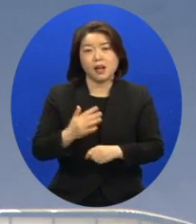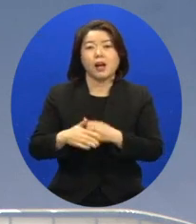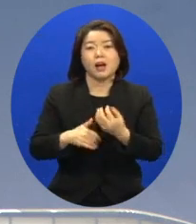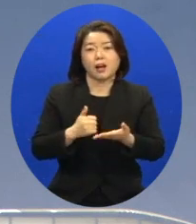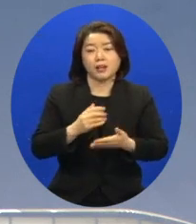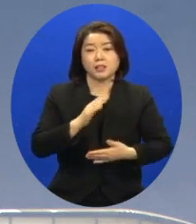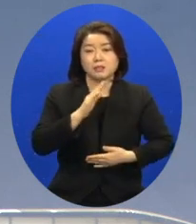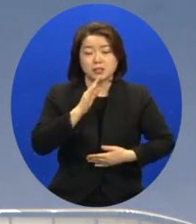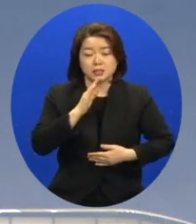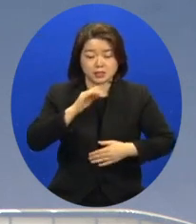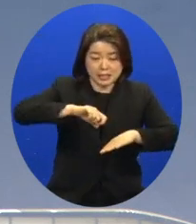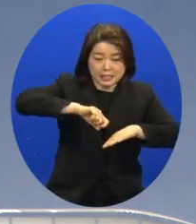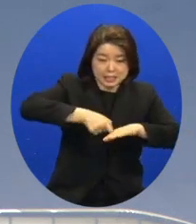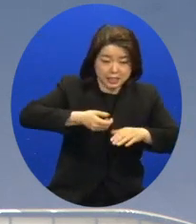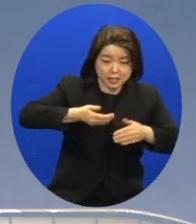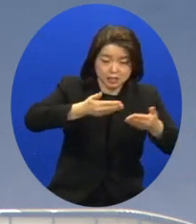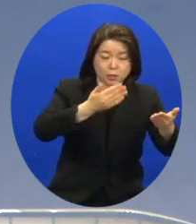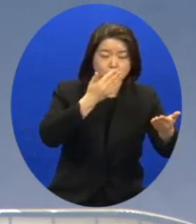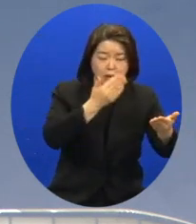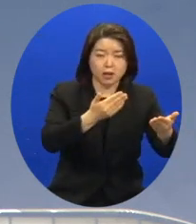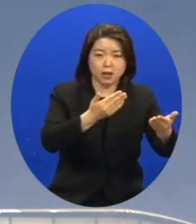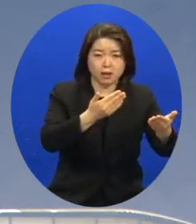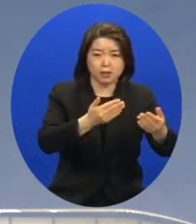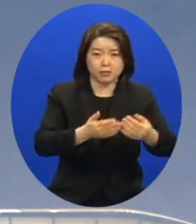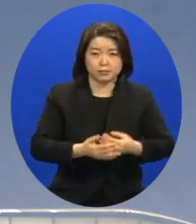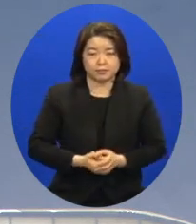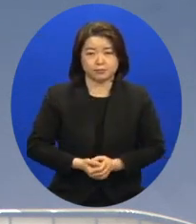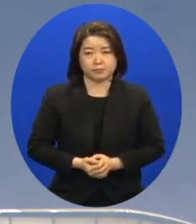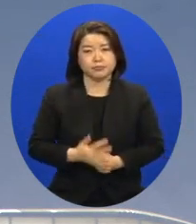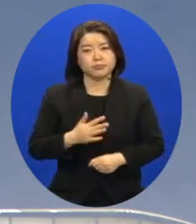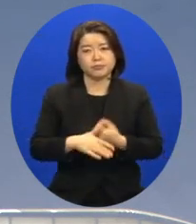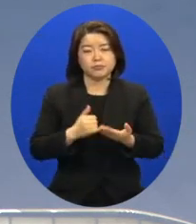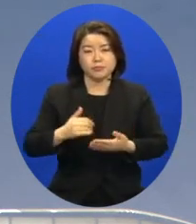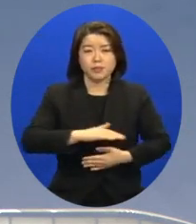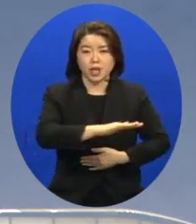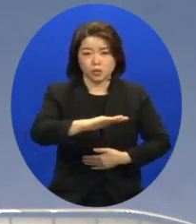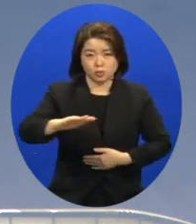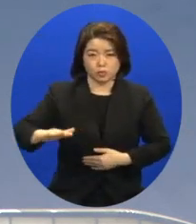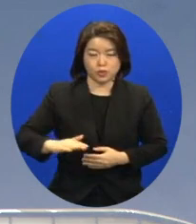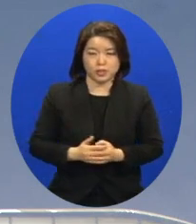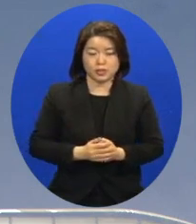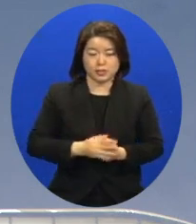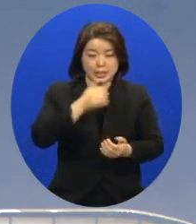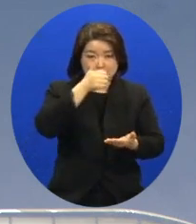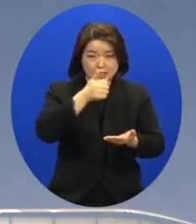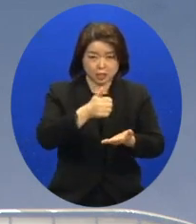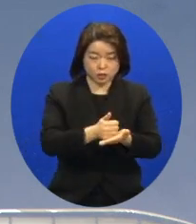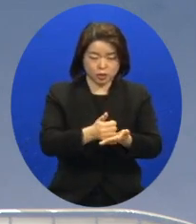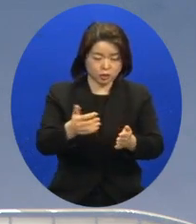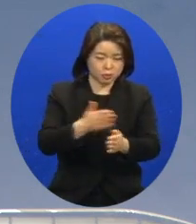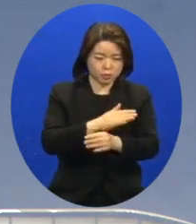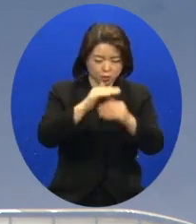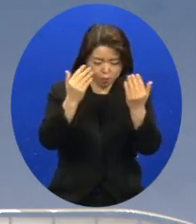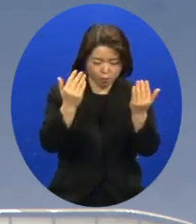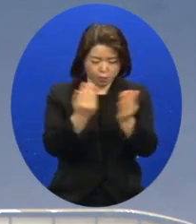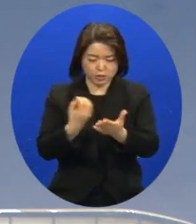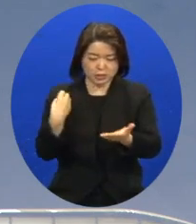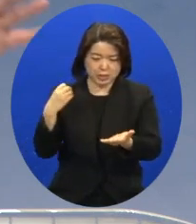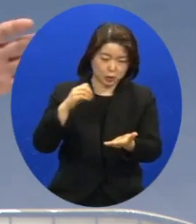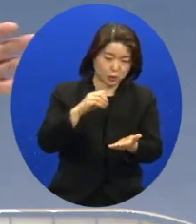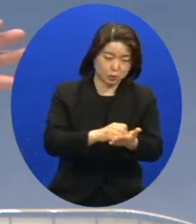하나님은 징계하실 수 있는 분이십니다. 하나님이 우리를 죄에서 온전히 돌이키게 할 수 있는